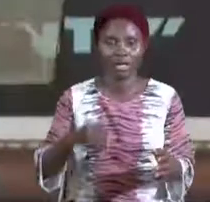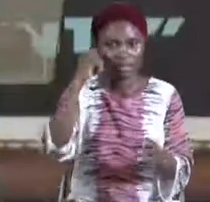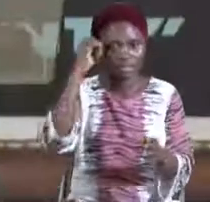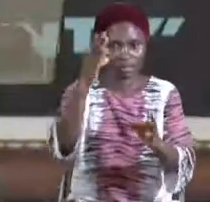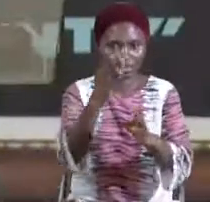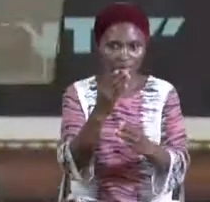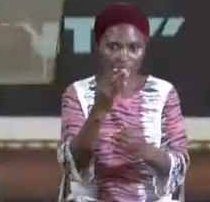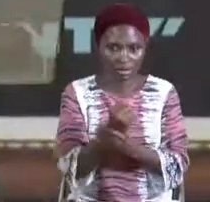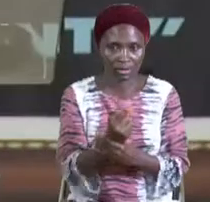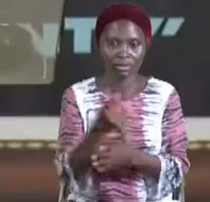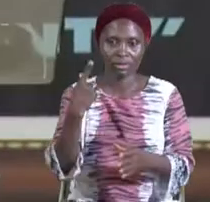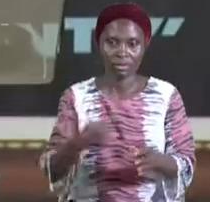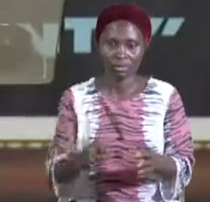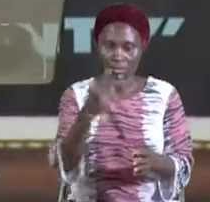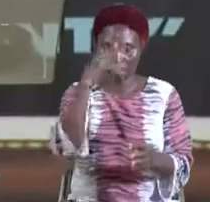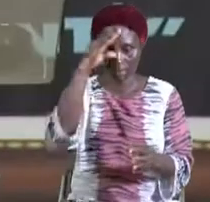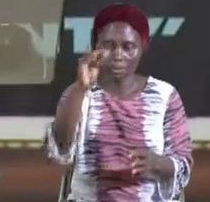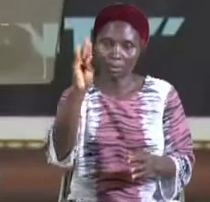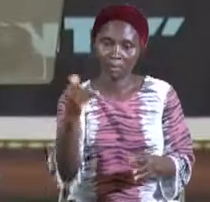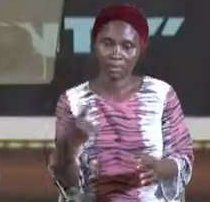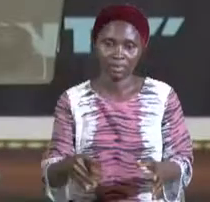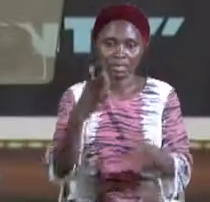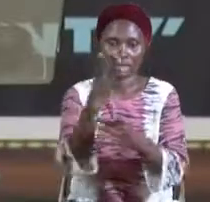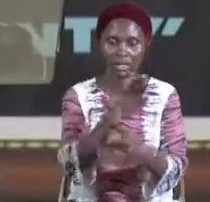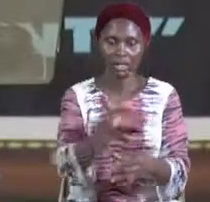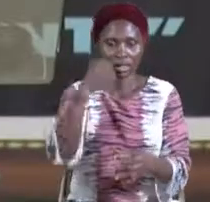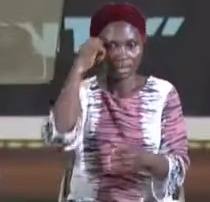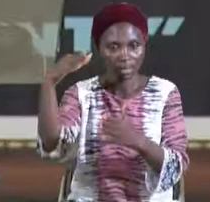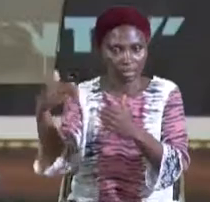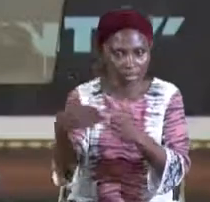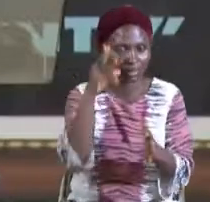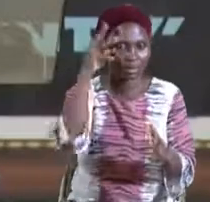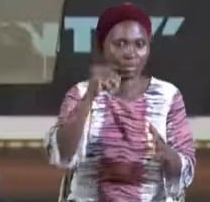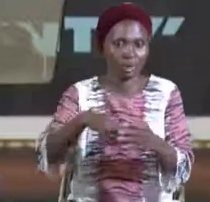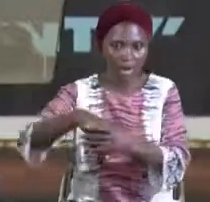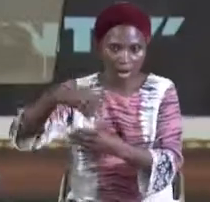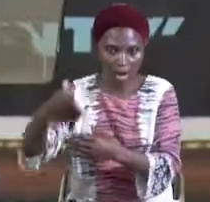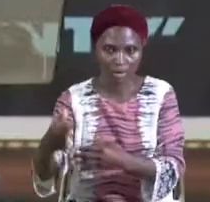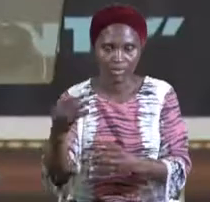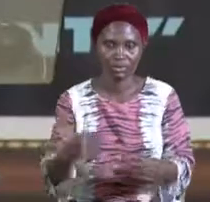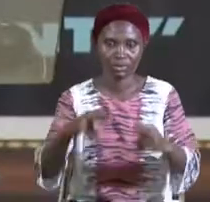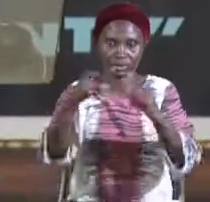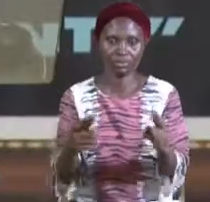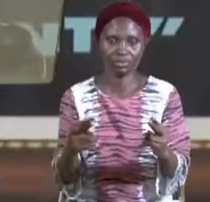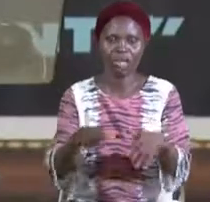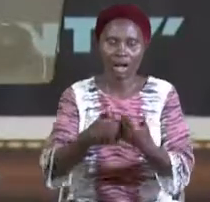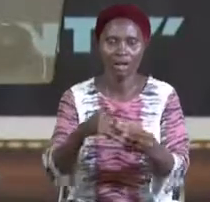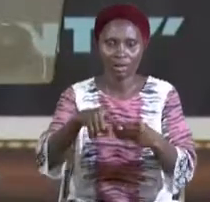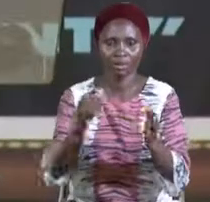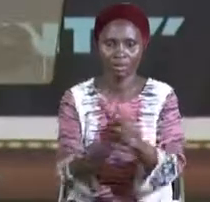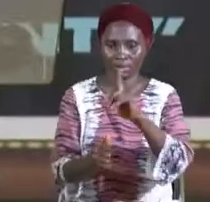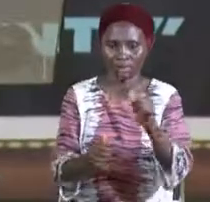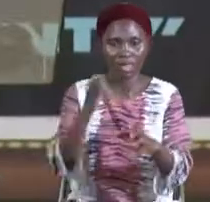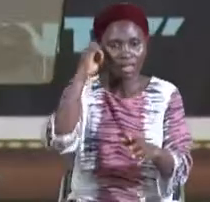prit l'aveugle par la main et le conduisit hors du village. Pourquoi? Il